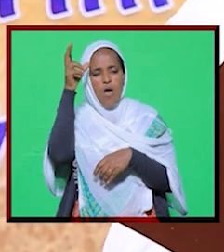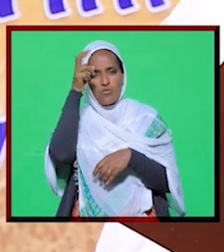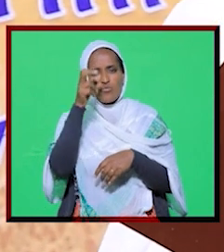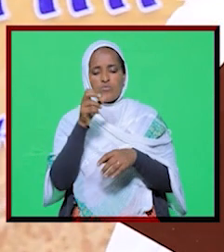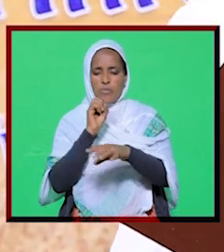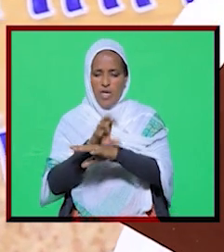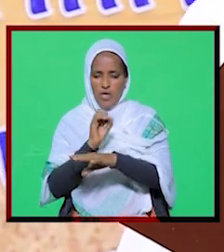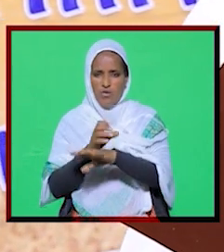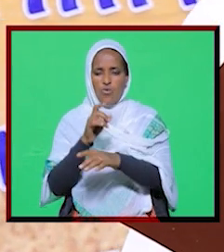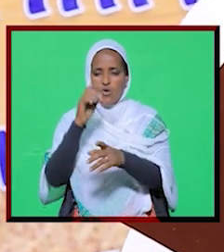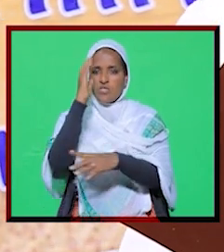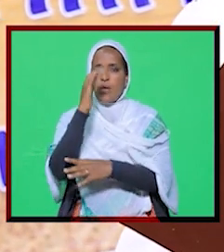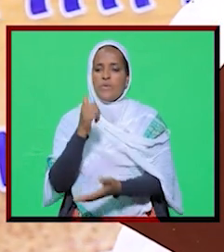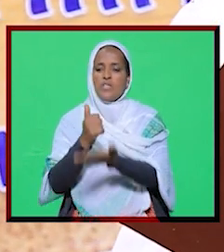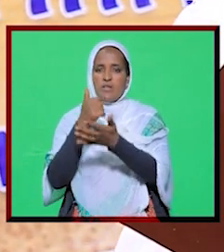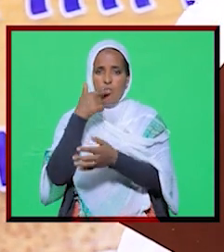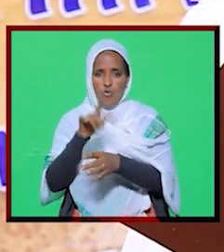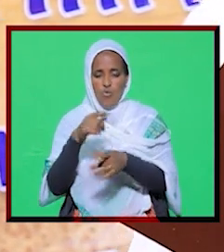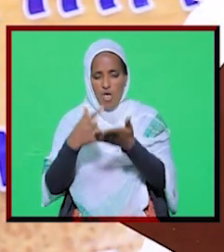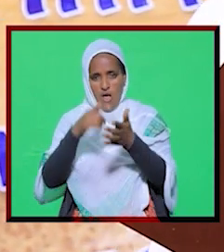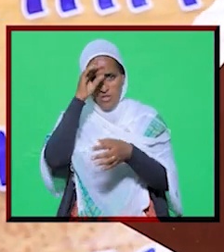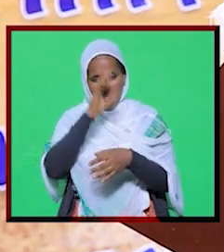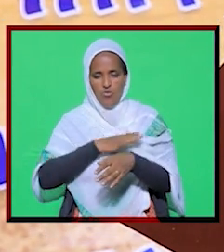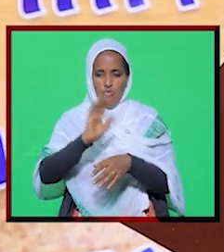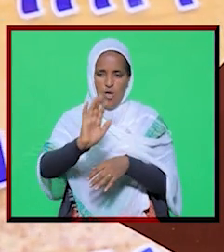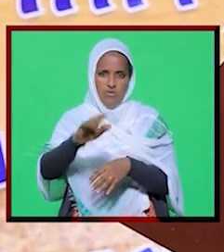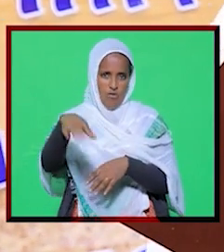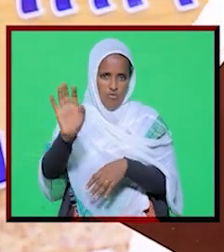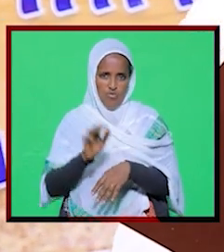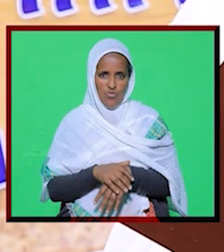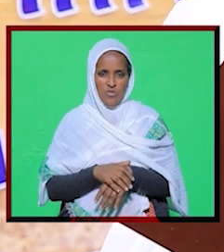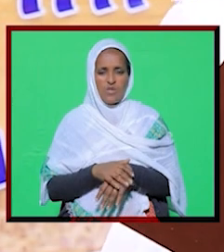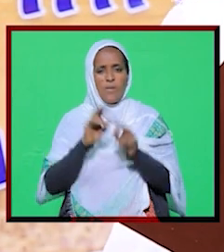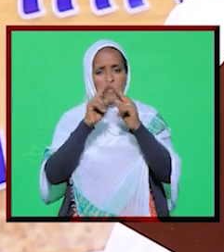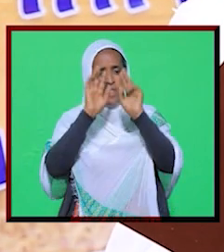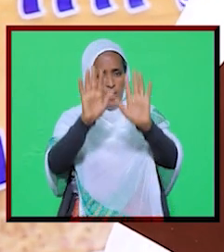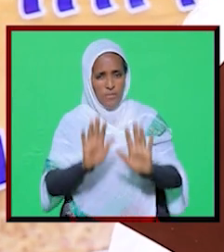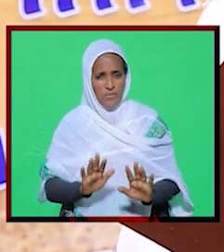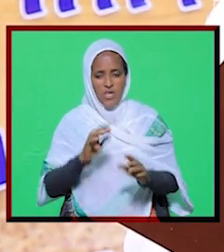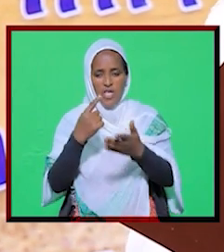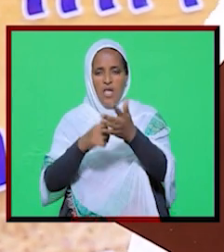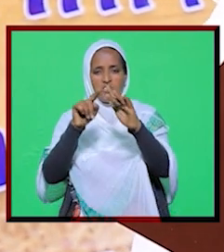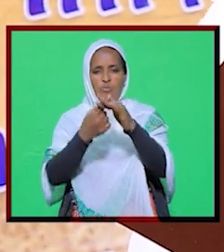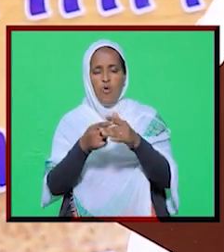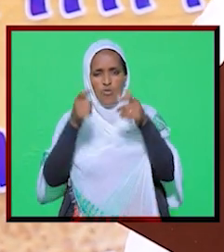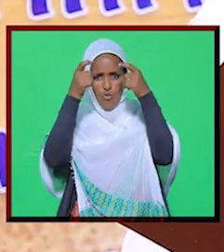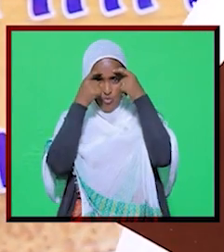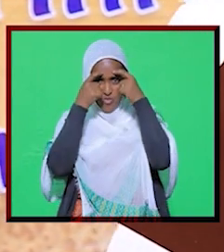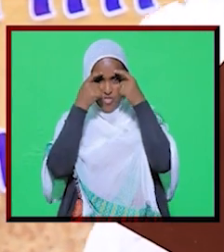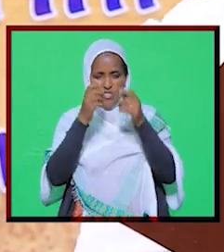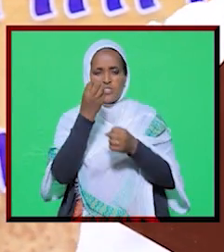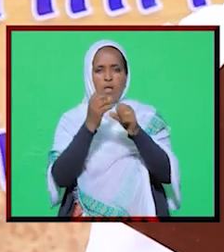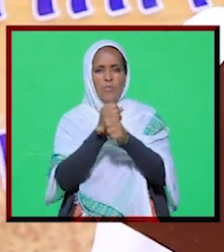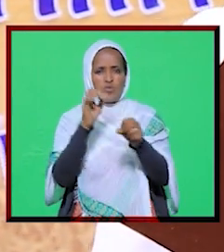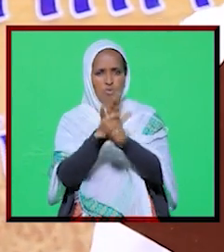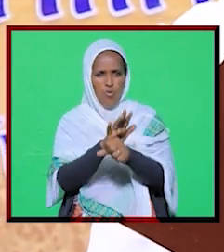መክረው ዘክረው በል እግዚአብሔር ይርዳህ ብለው ያንን ሰው አሰናበቱት። የሚገርማችሁ ያ ጀማሪ መነኩሴ ከመነኮሰ ስንት ዓመቱ